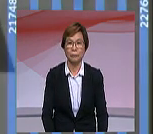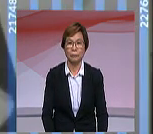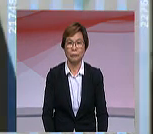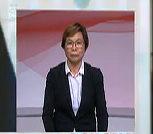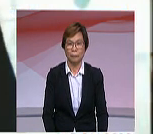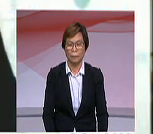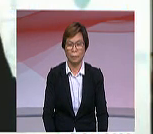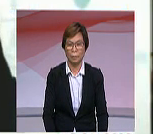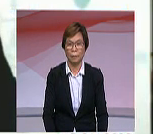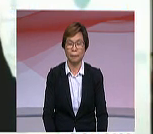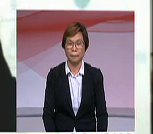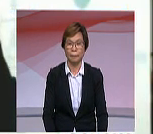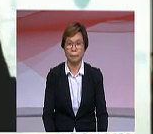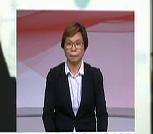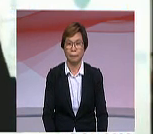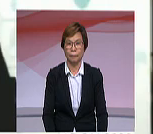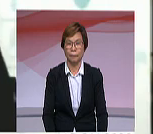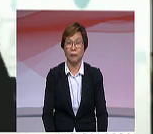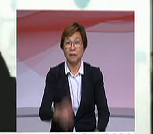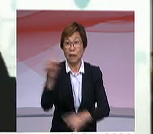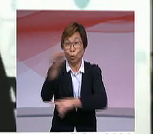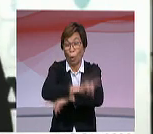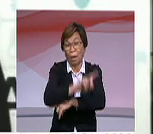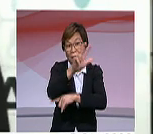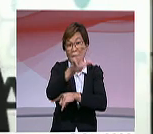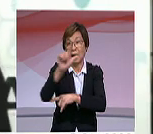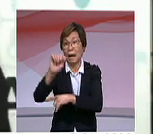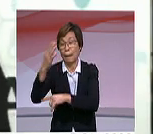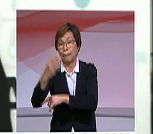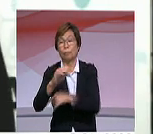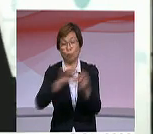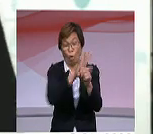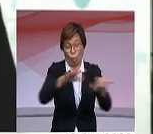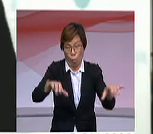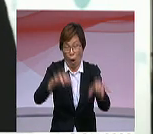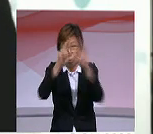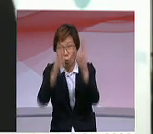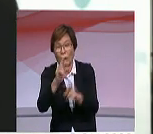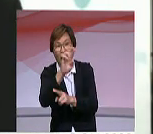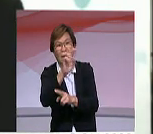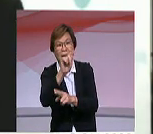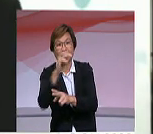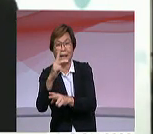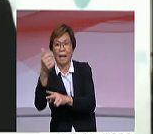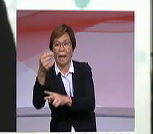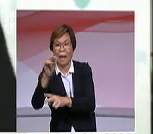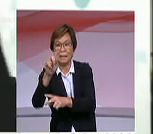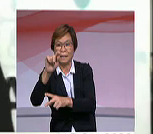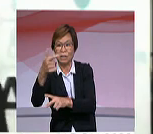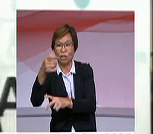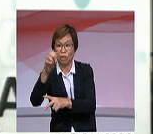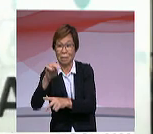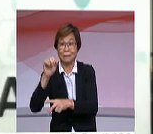setia dimaklumkan iaitu kapasiti harian 3 makmal COVID-19 yang menjalankan ujian RTK antigen di negeri